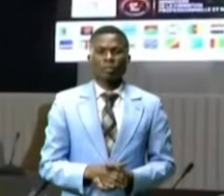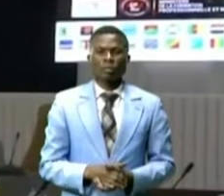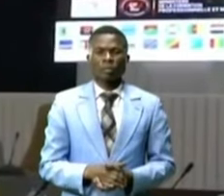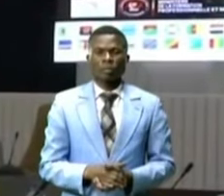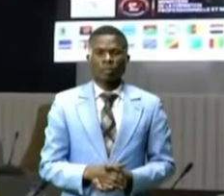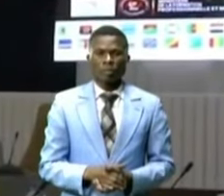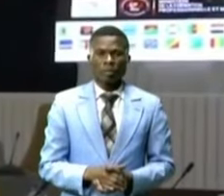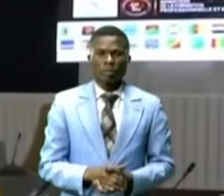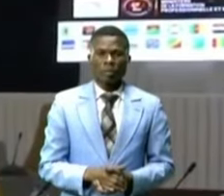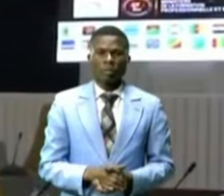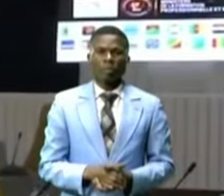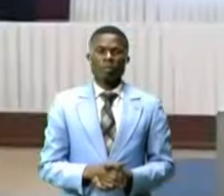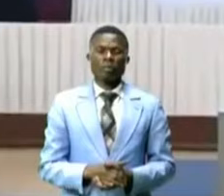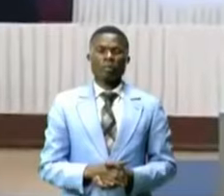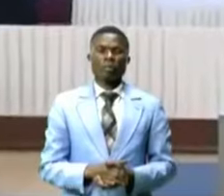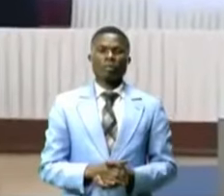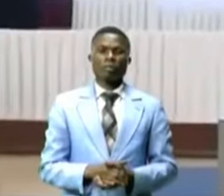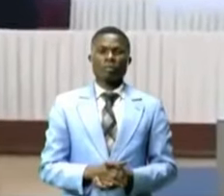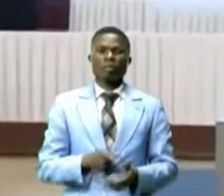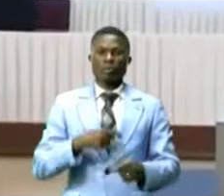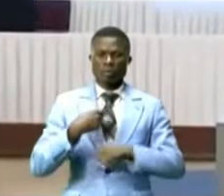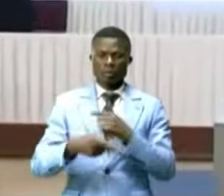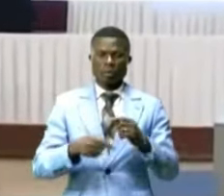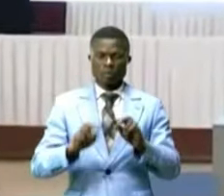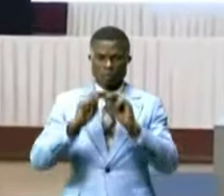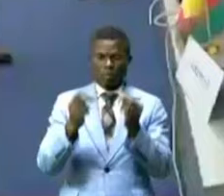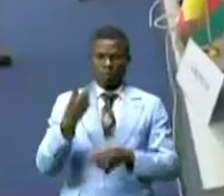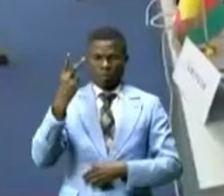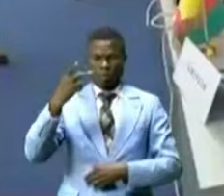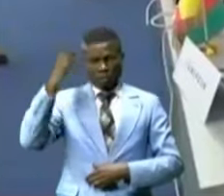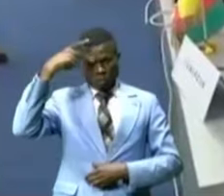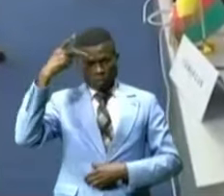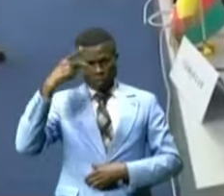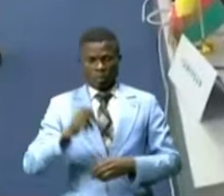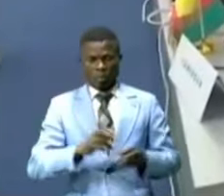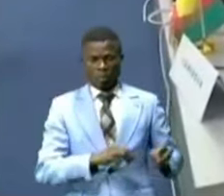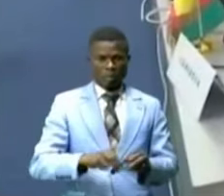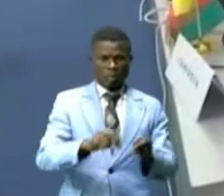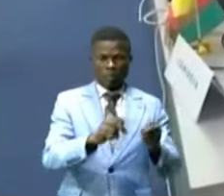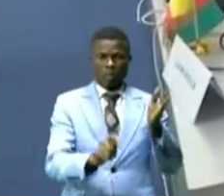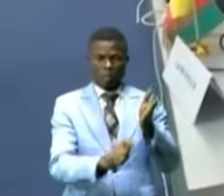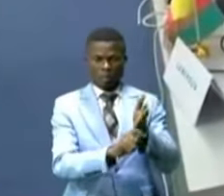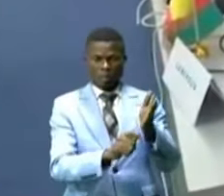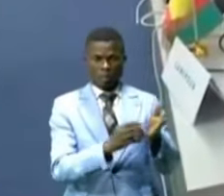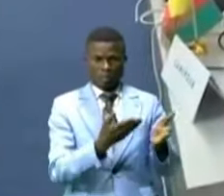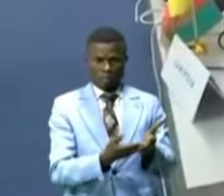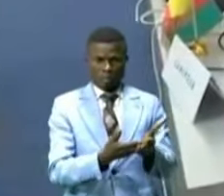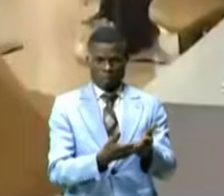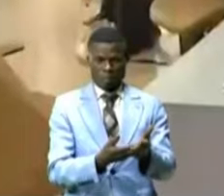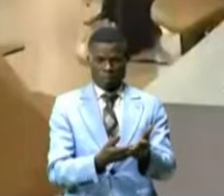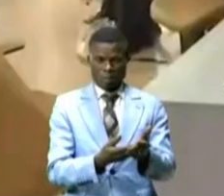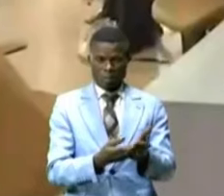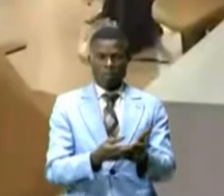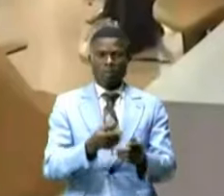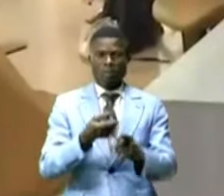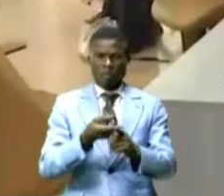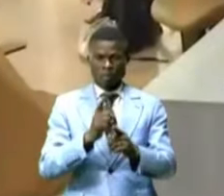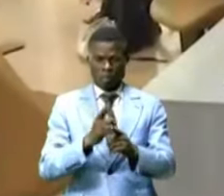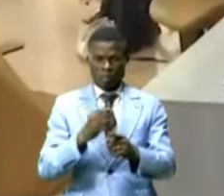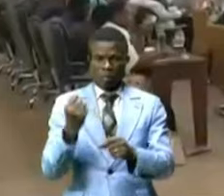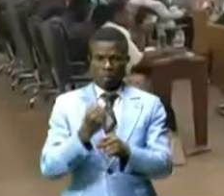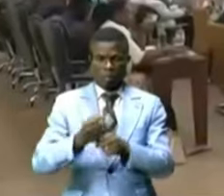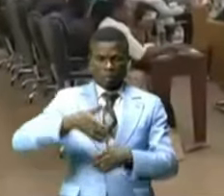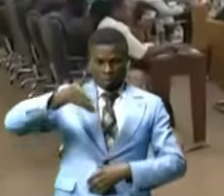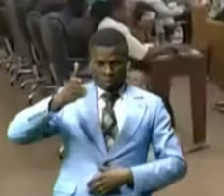17 recommandations réparties en 3 catégories politiques, stratégiques et techniques sont sorties des travaux des experts